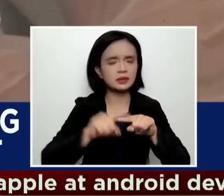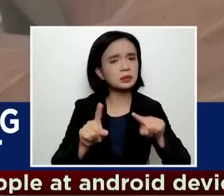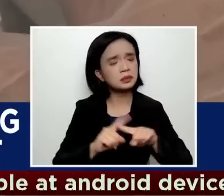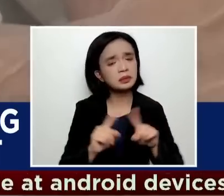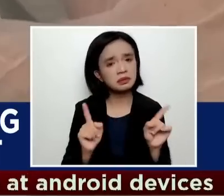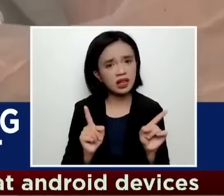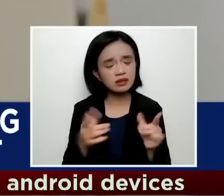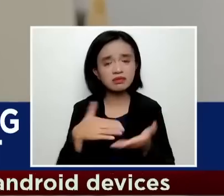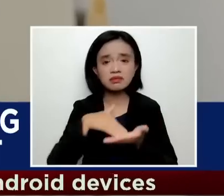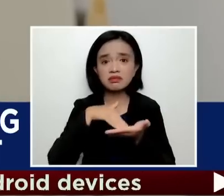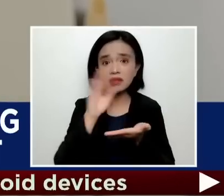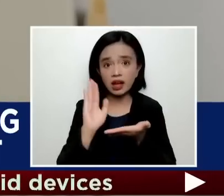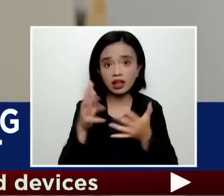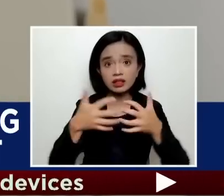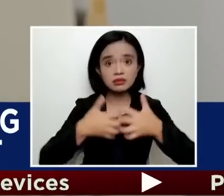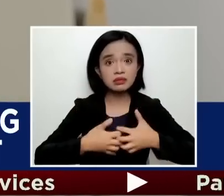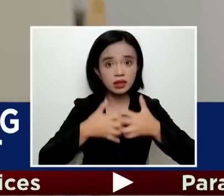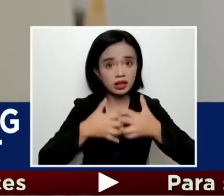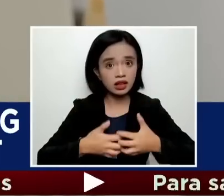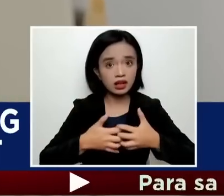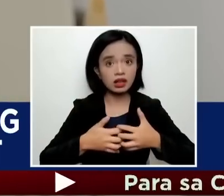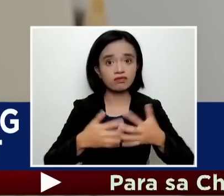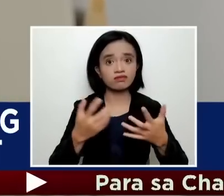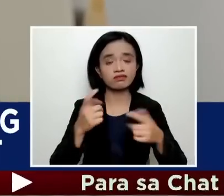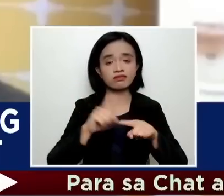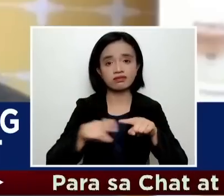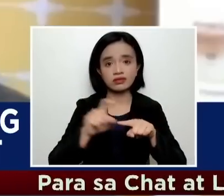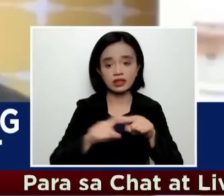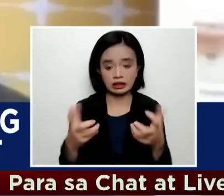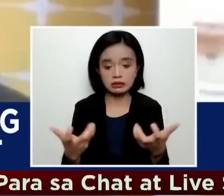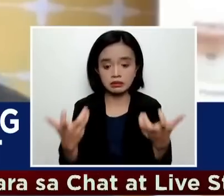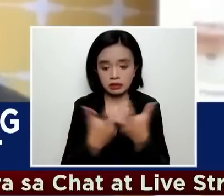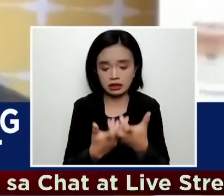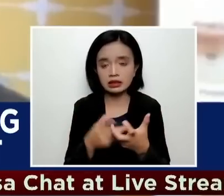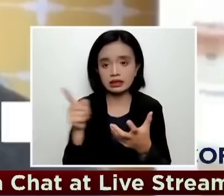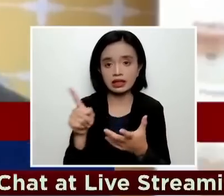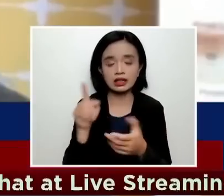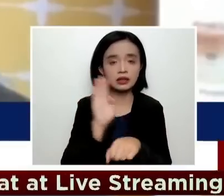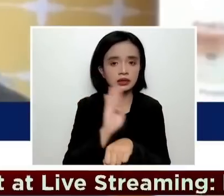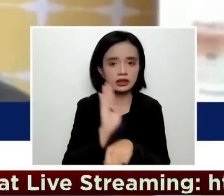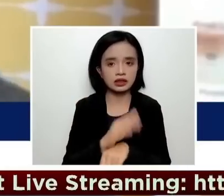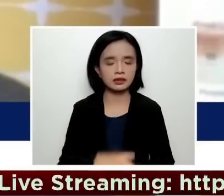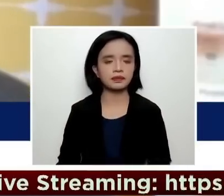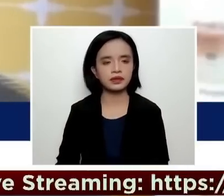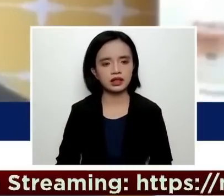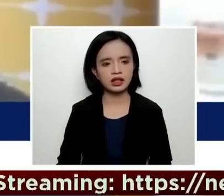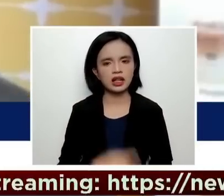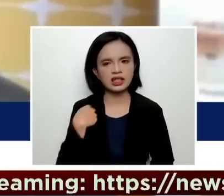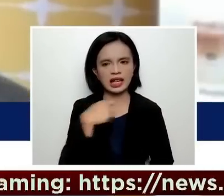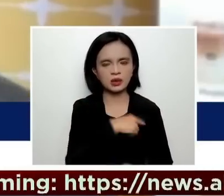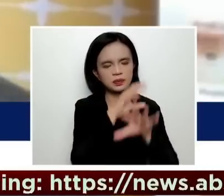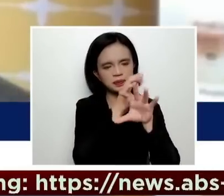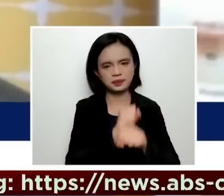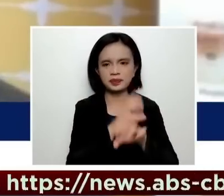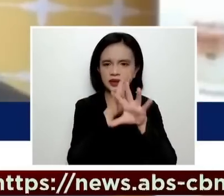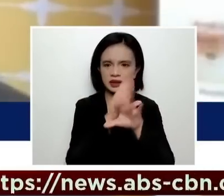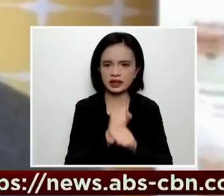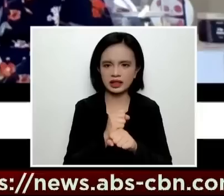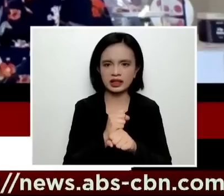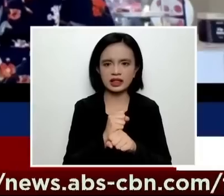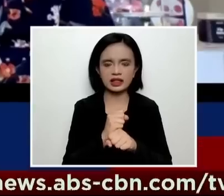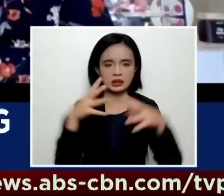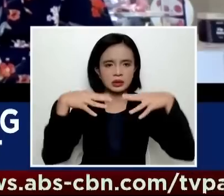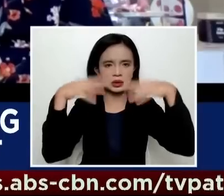mahal din ang generator na akma sa kanyang negosyo. Nasanay tayo na ang kuryente natin hindi naman nagkakaroon ng